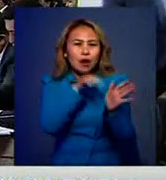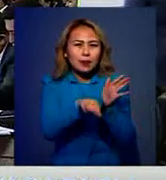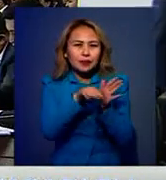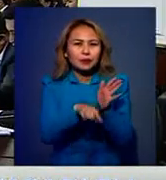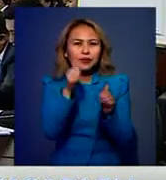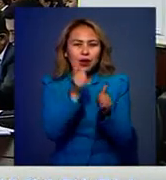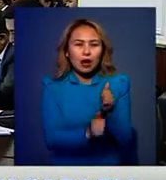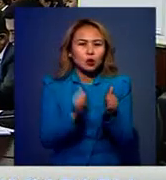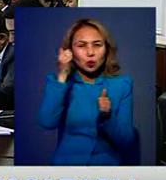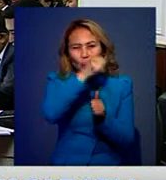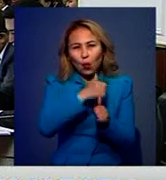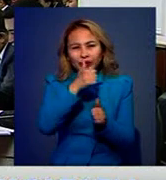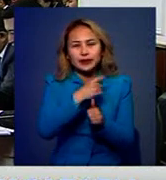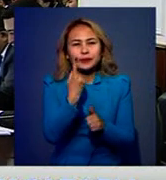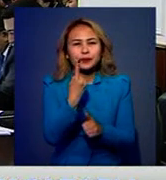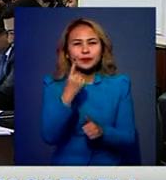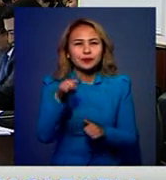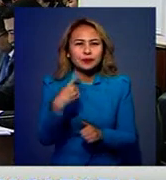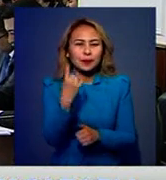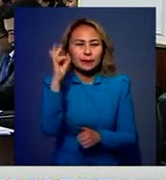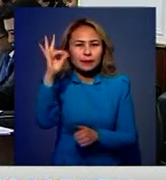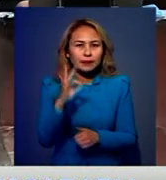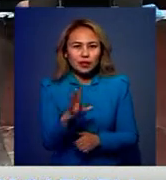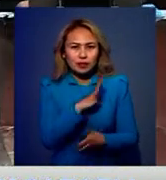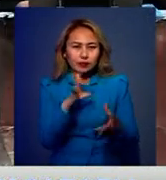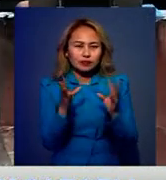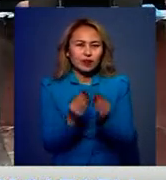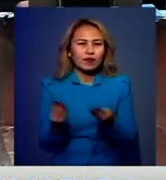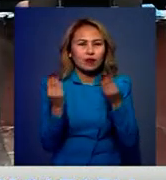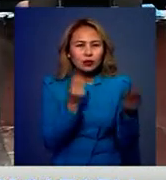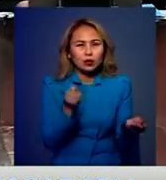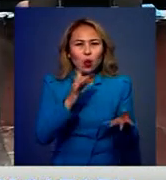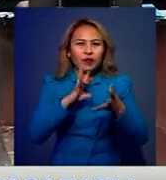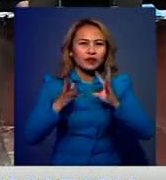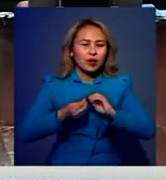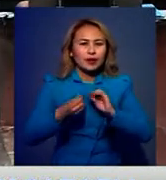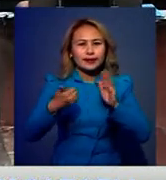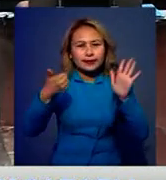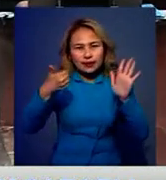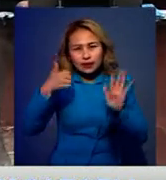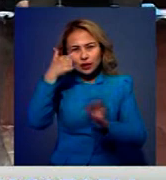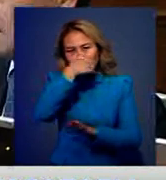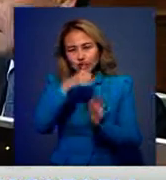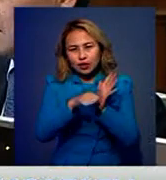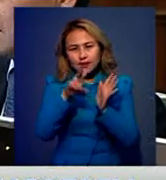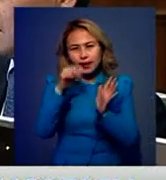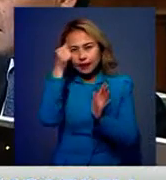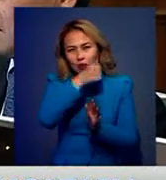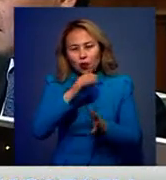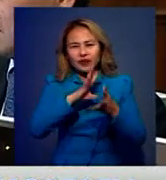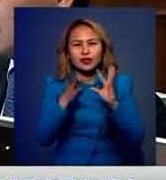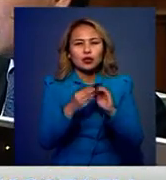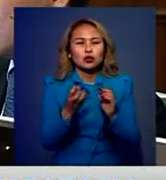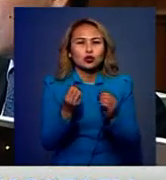жыл сайынғы салымды 1,1% деңгейінде болжауға мүмкіндік береді. Нәтижесінде 6 жылда 300 мыңнан астам жұмыс орнына